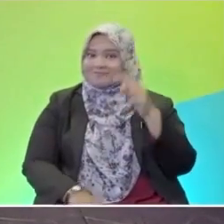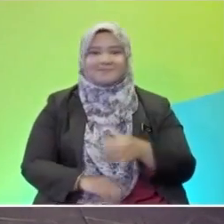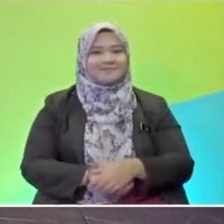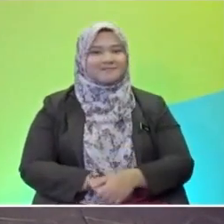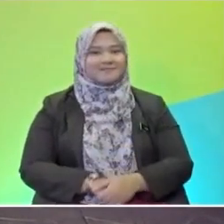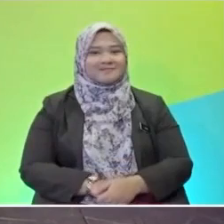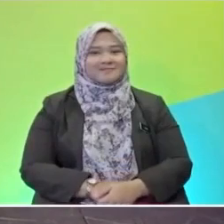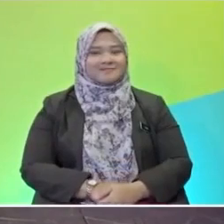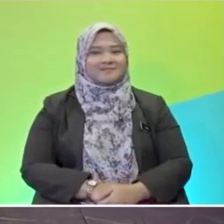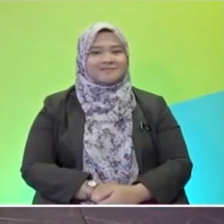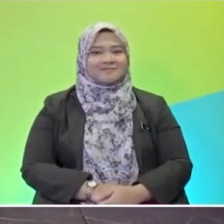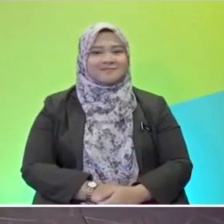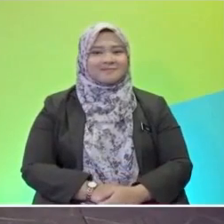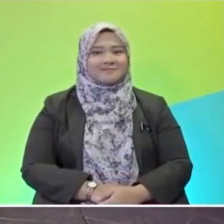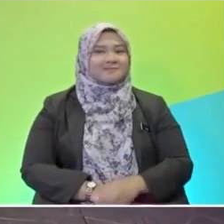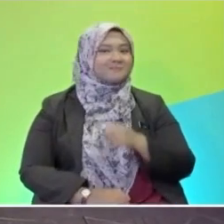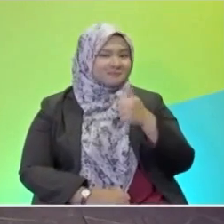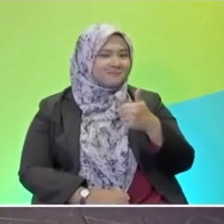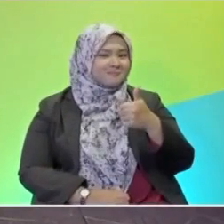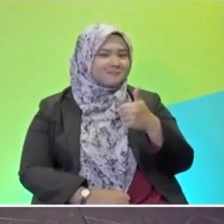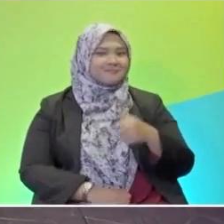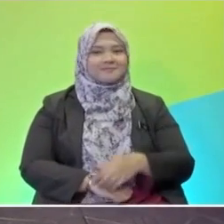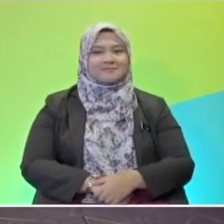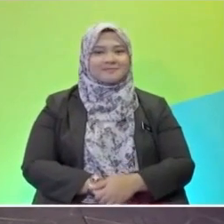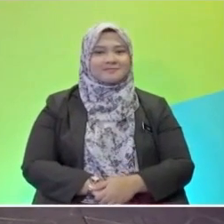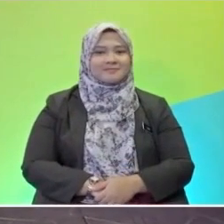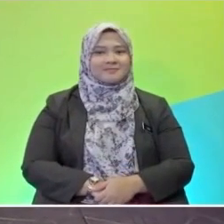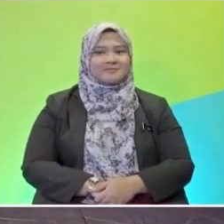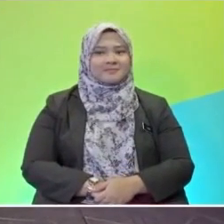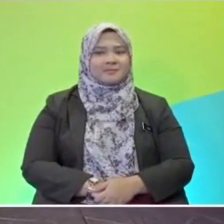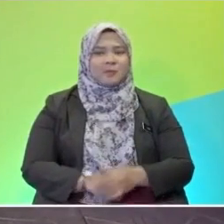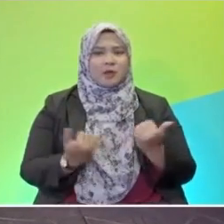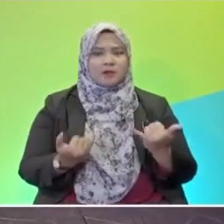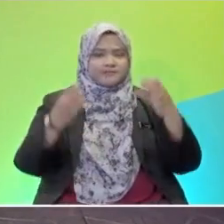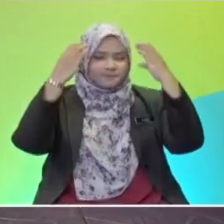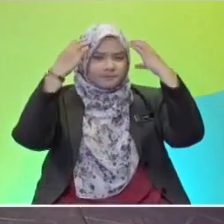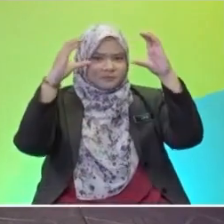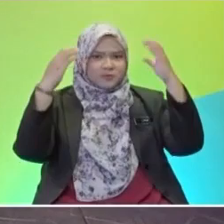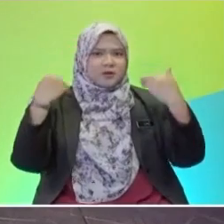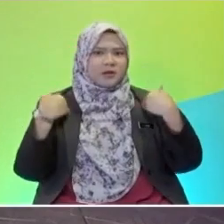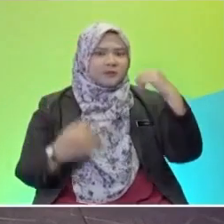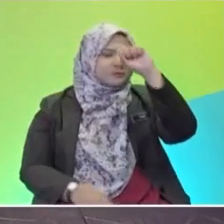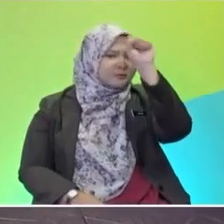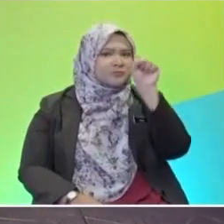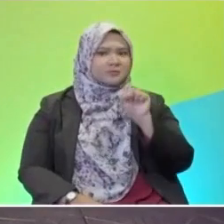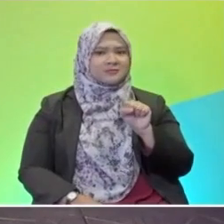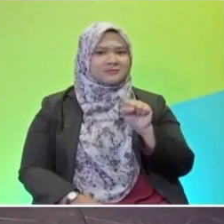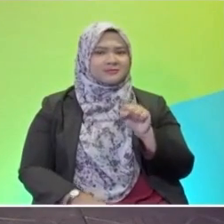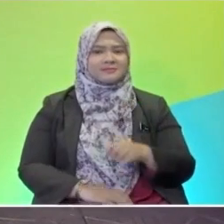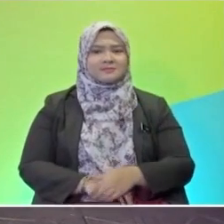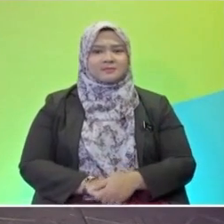dengan cahaya ini mungkin sekarang ini untuk saya sebelum itu sebenarnya kita boleh